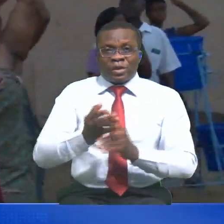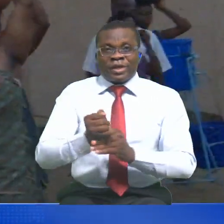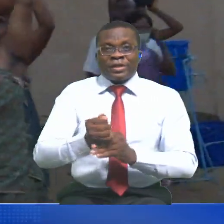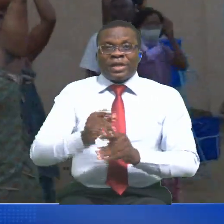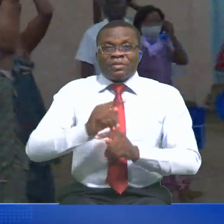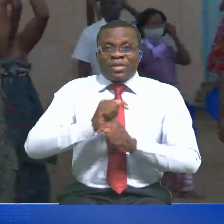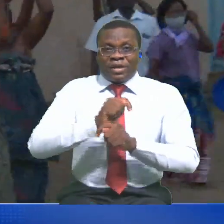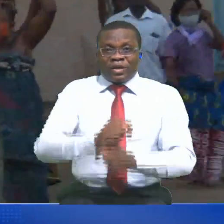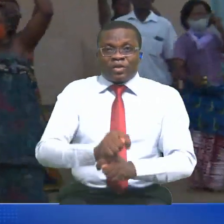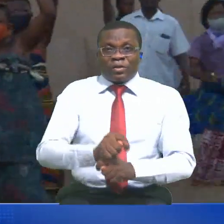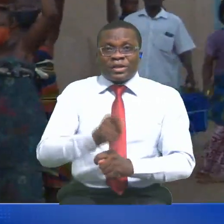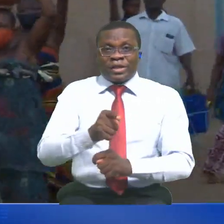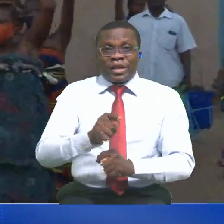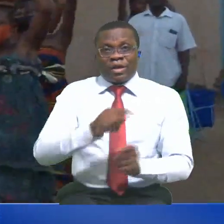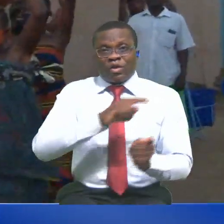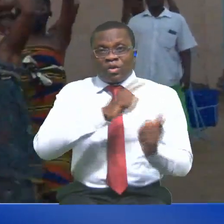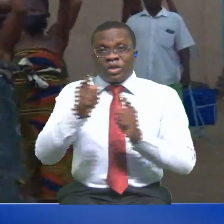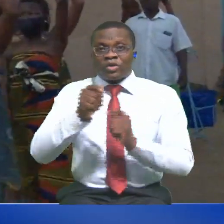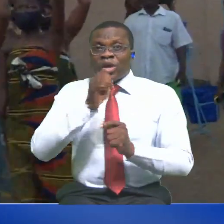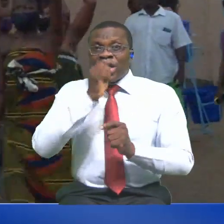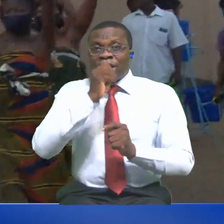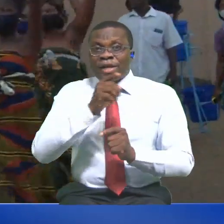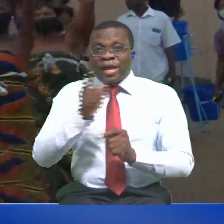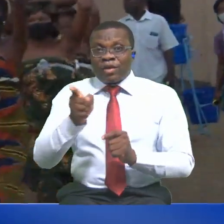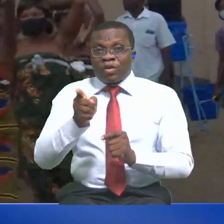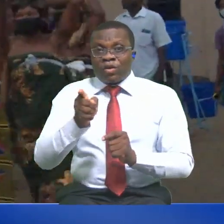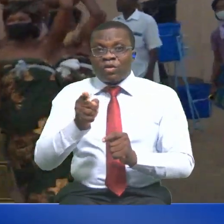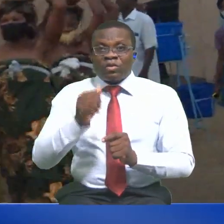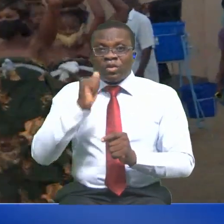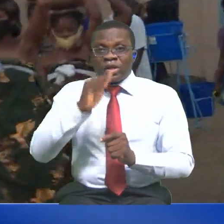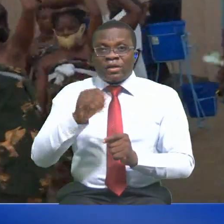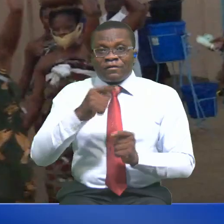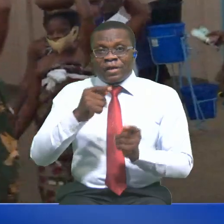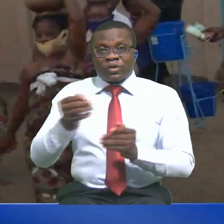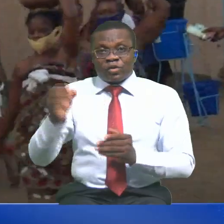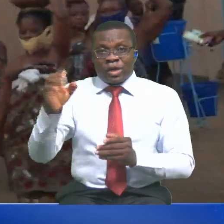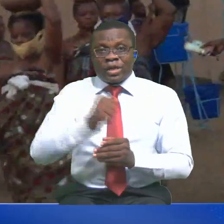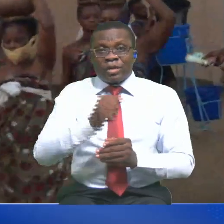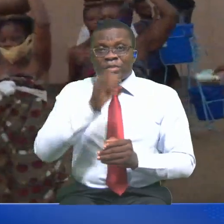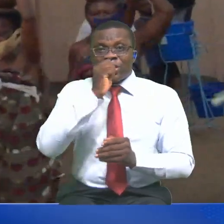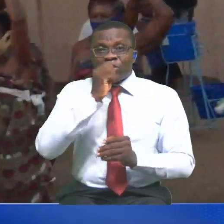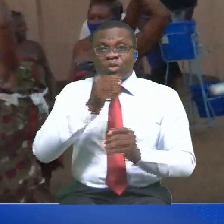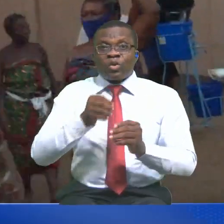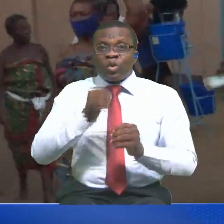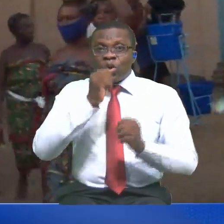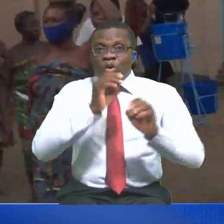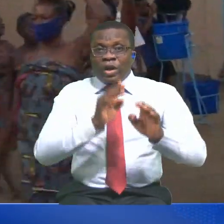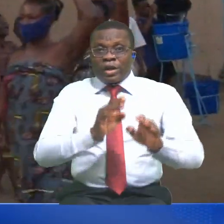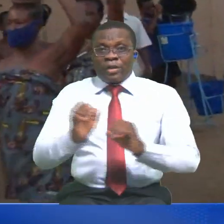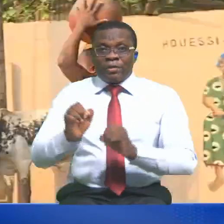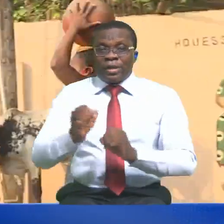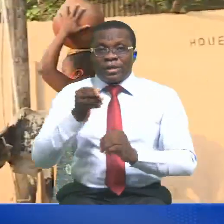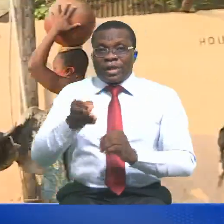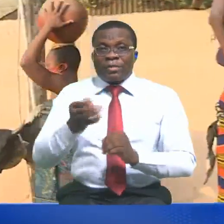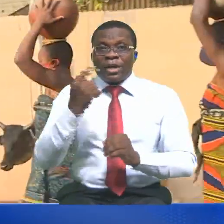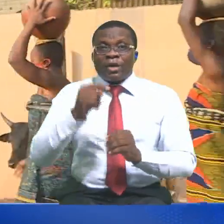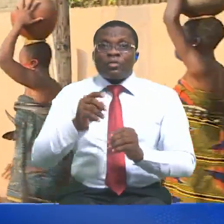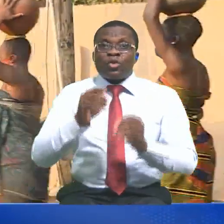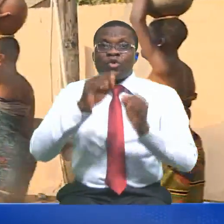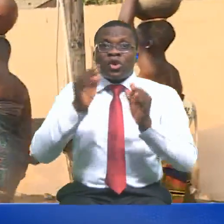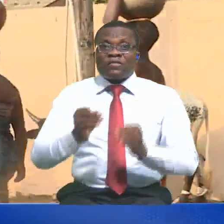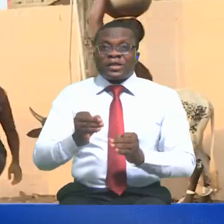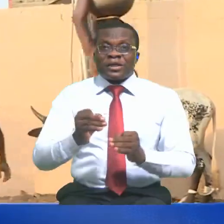rituel Toyi. En clair, les femmes vont chercher l'eau à la source pour Sakwata Wesi. Plus d'une heure